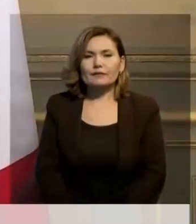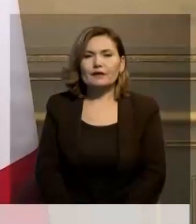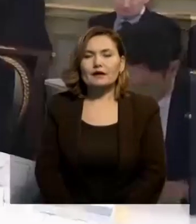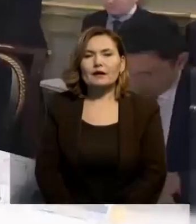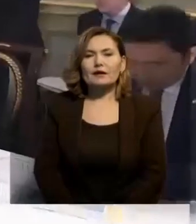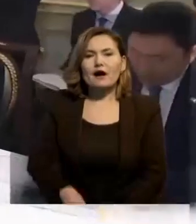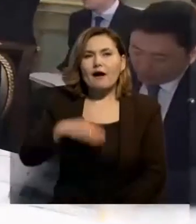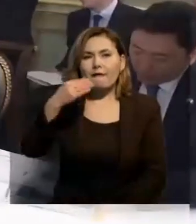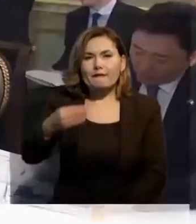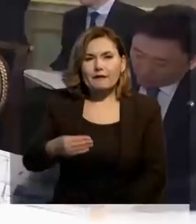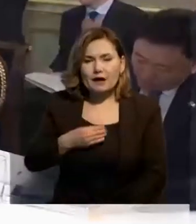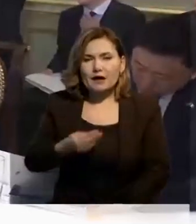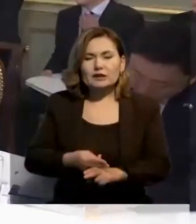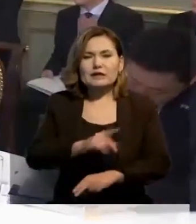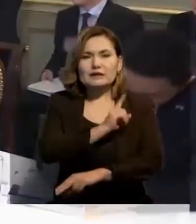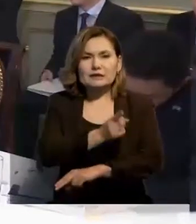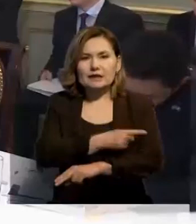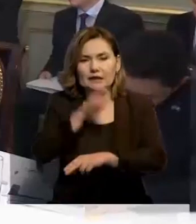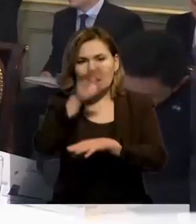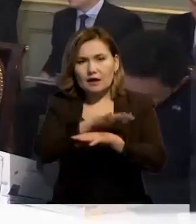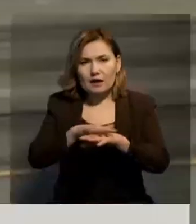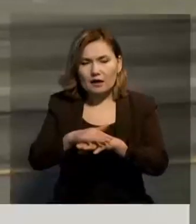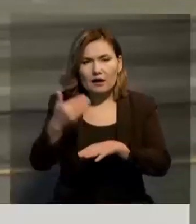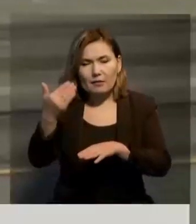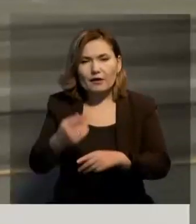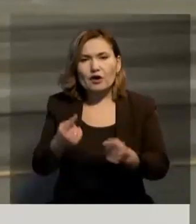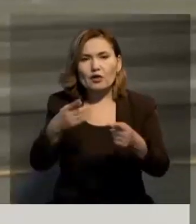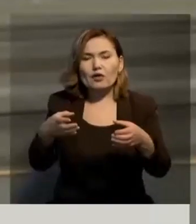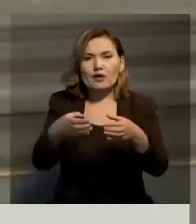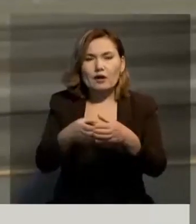Францияның портфелі қалың, шоқтығы биік және бір компаниясы